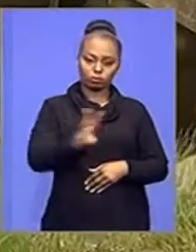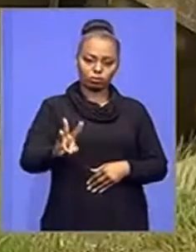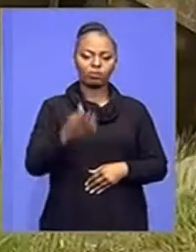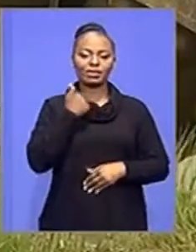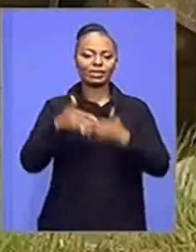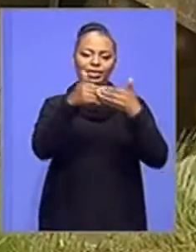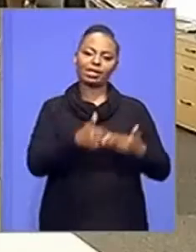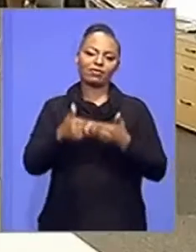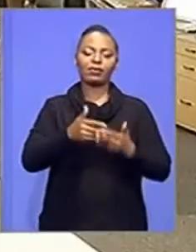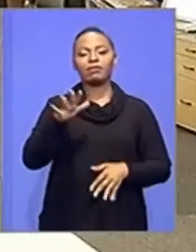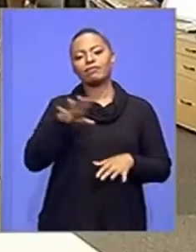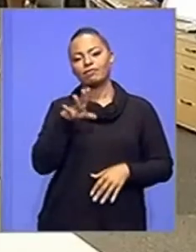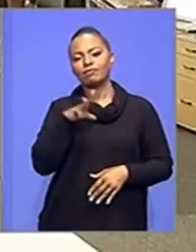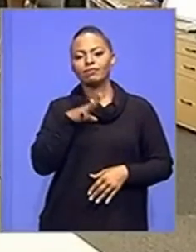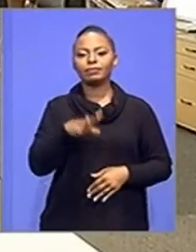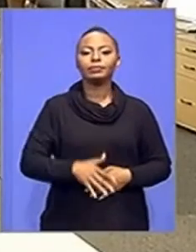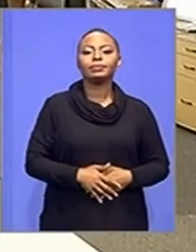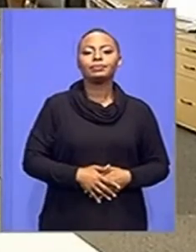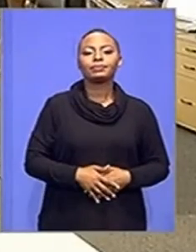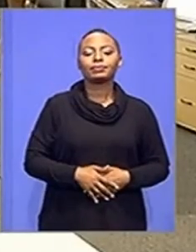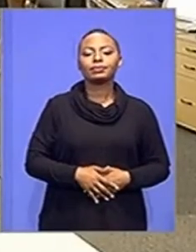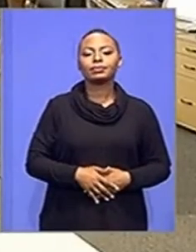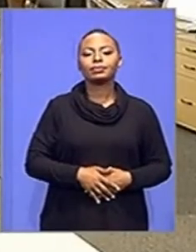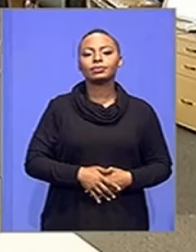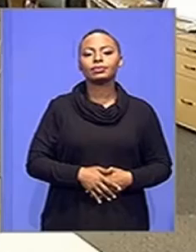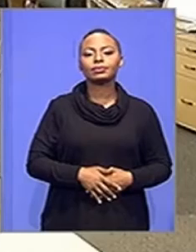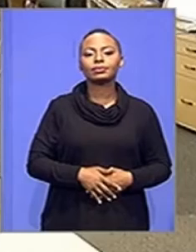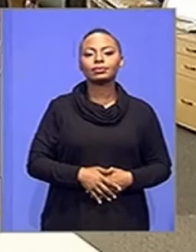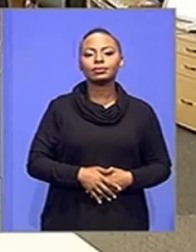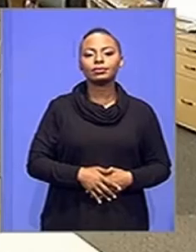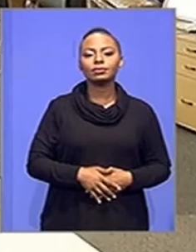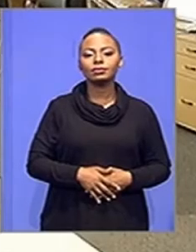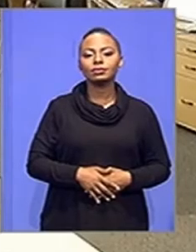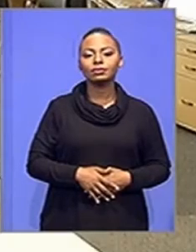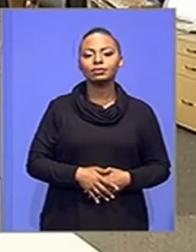kelotlhoko. Offense Stimo, SABC News, Pretoria.